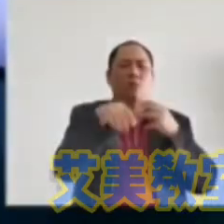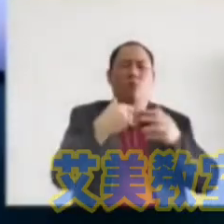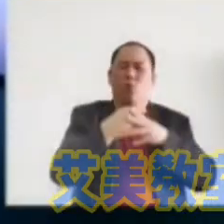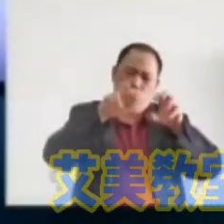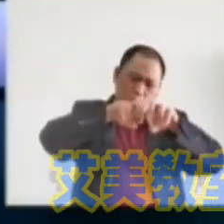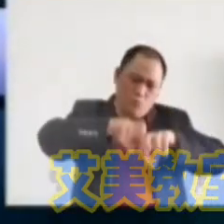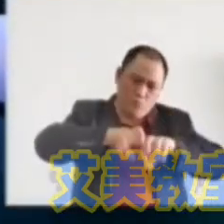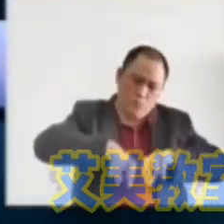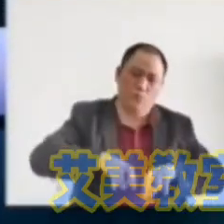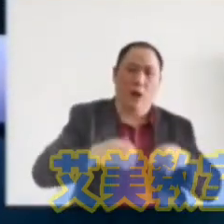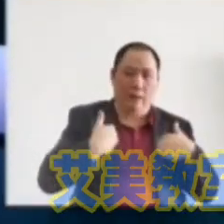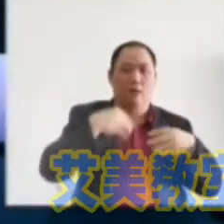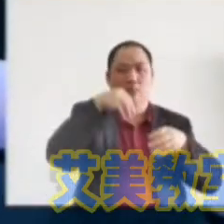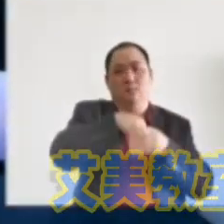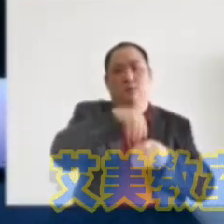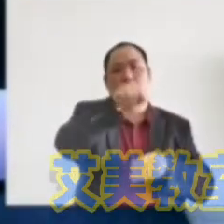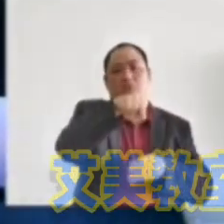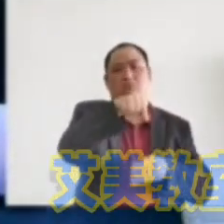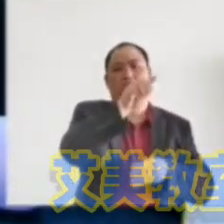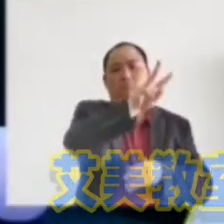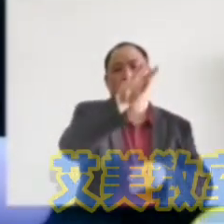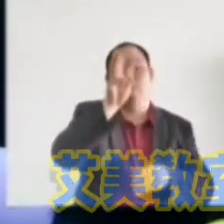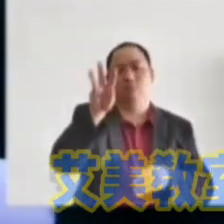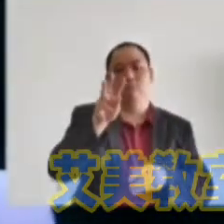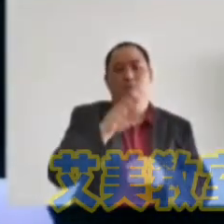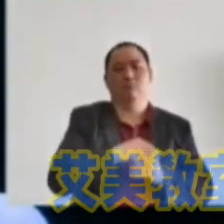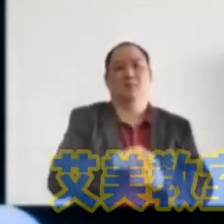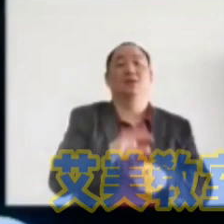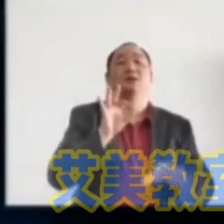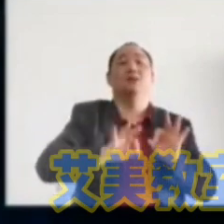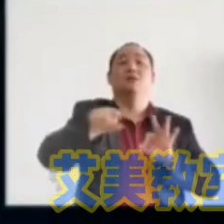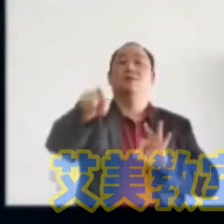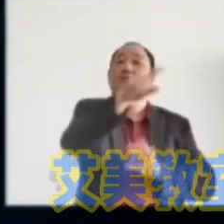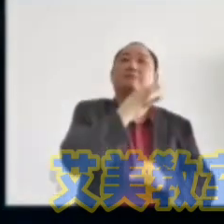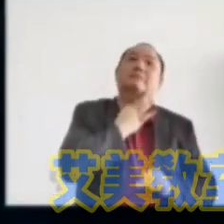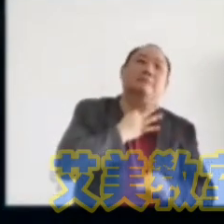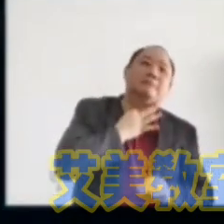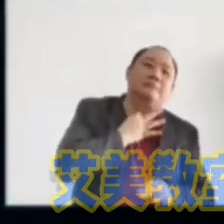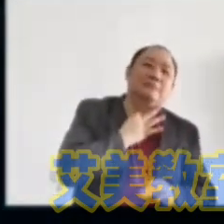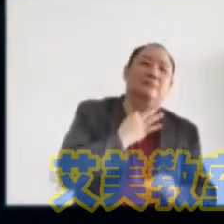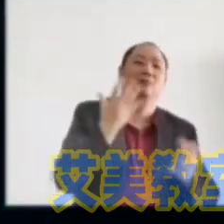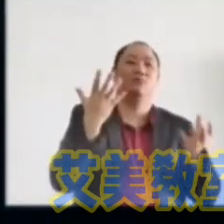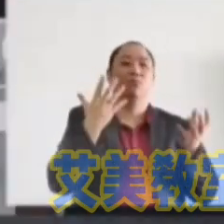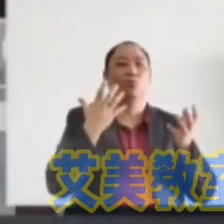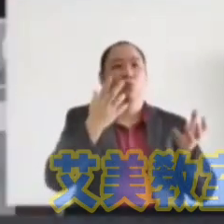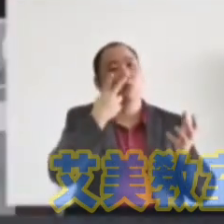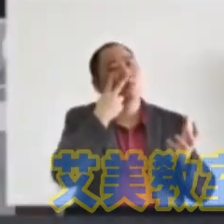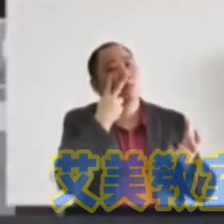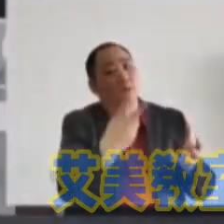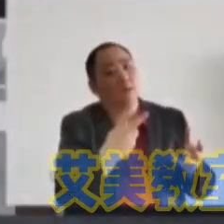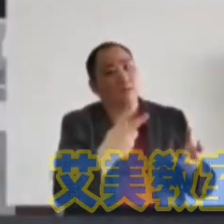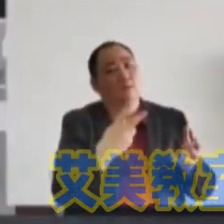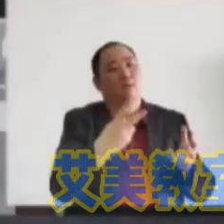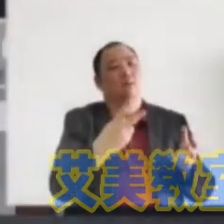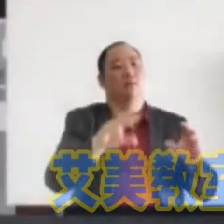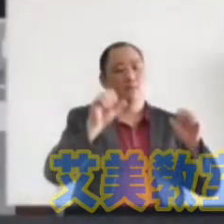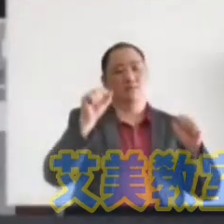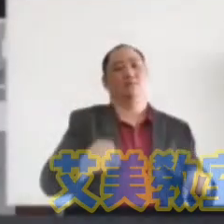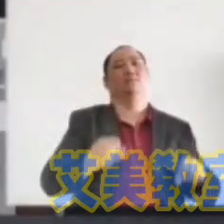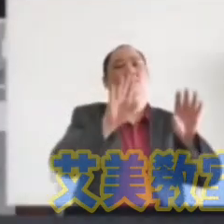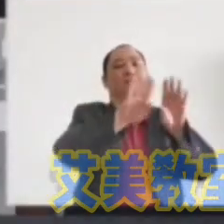学论文。那如果大家哦想要更加详细的去读这些论文，或者更加详细的知道哦这